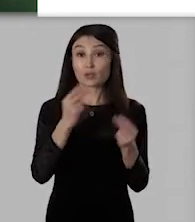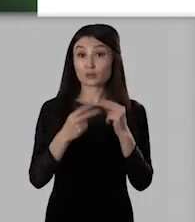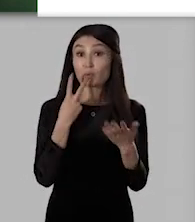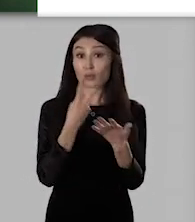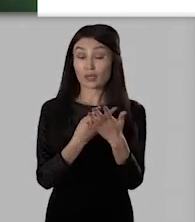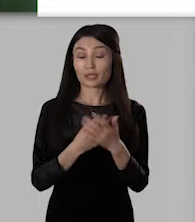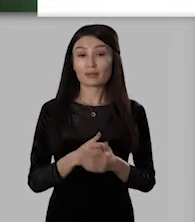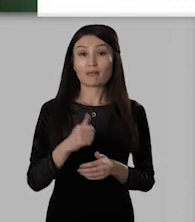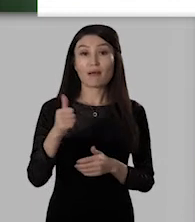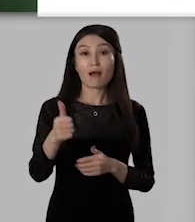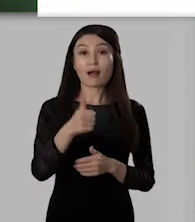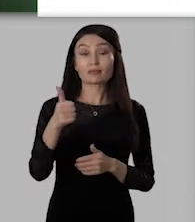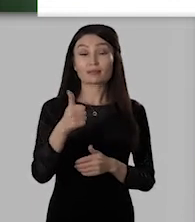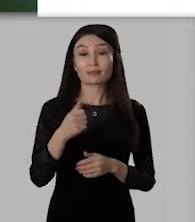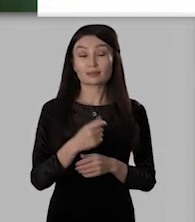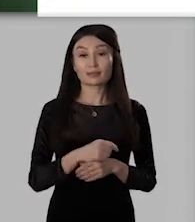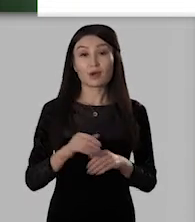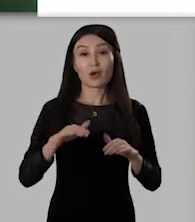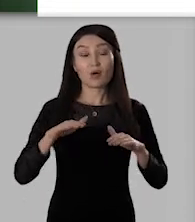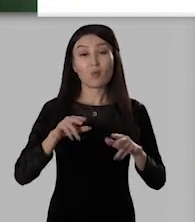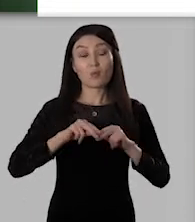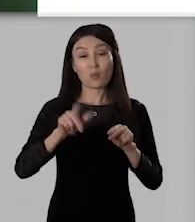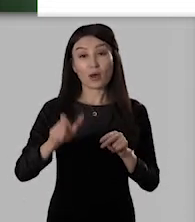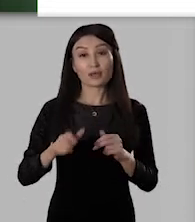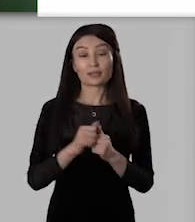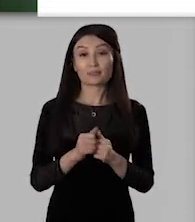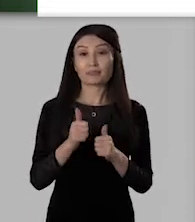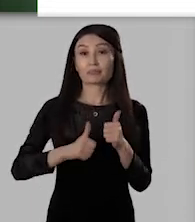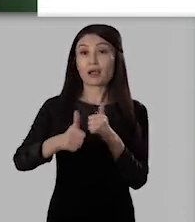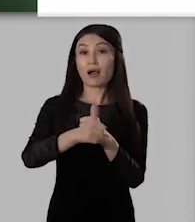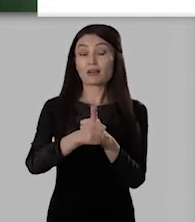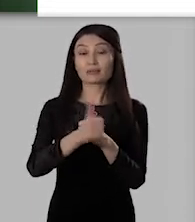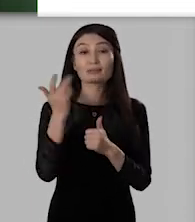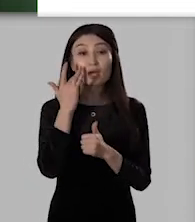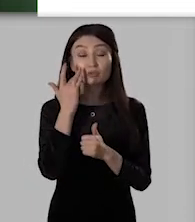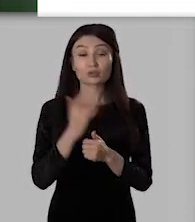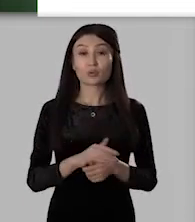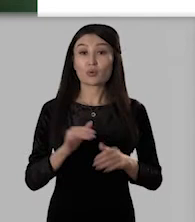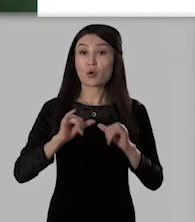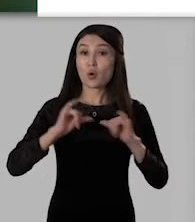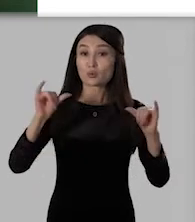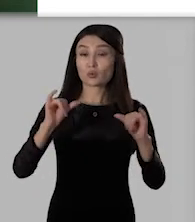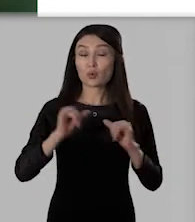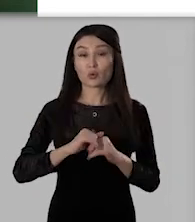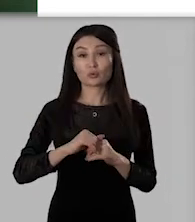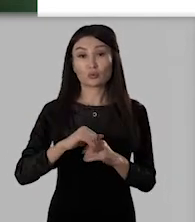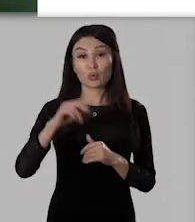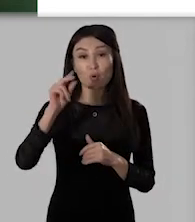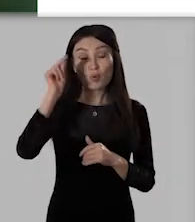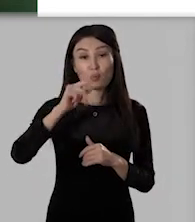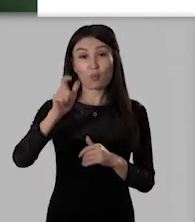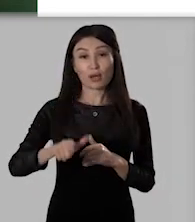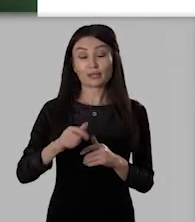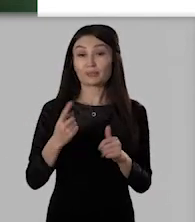карагыла. Алдыңкы мугалим кандай мугалим? Алдыда жүргөн, өнүккөн мугалим деп биз